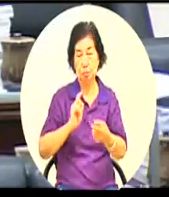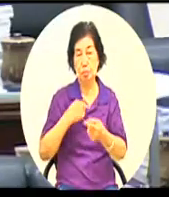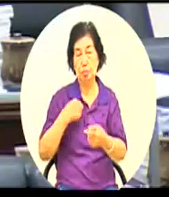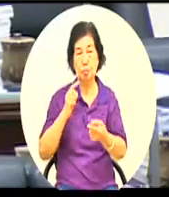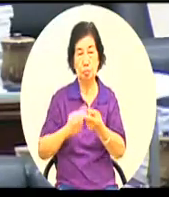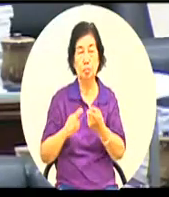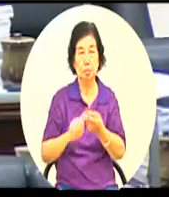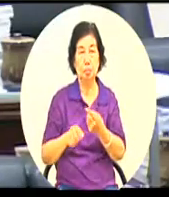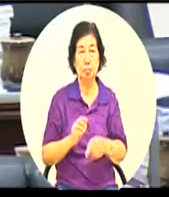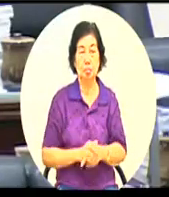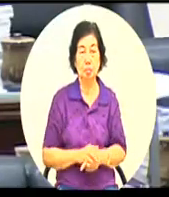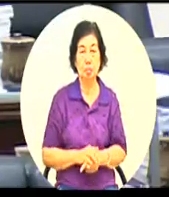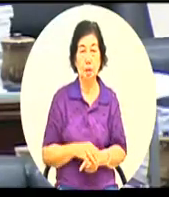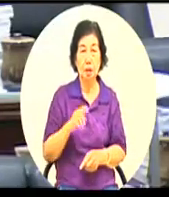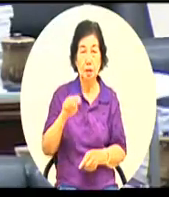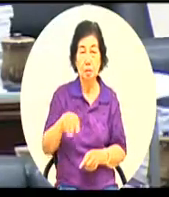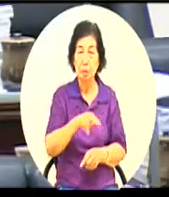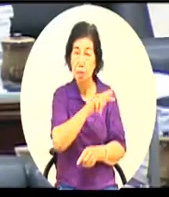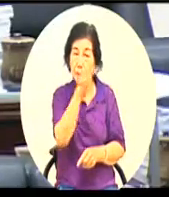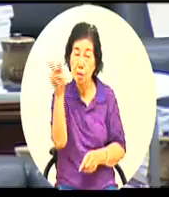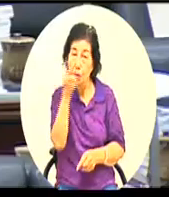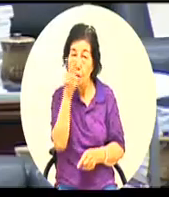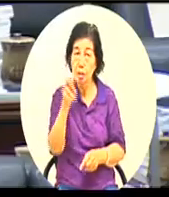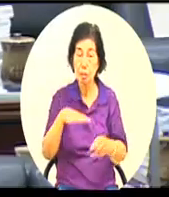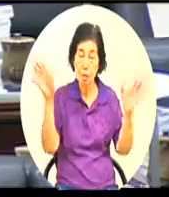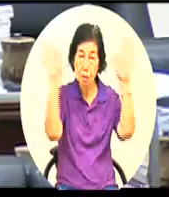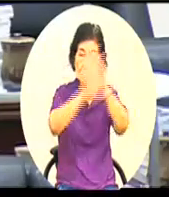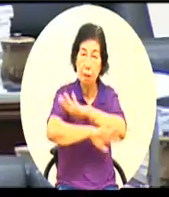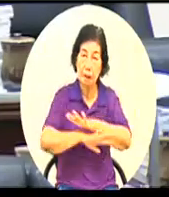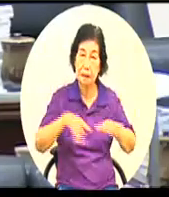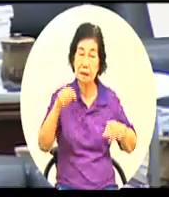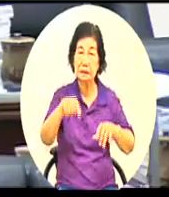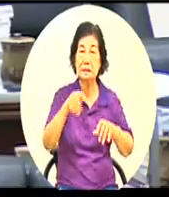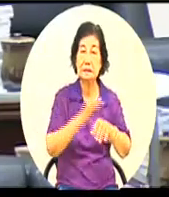来看，连一只好心梦也无，这暗时啊，